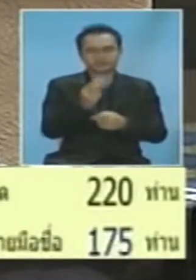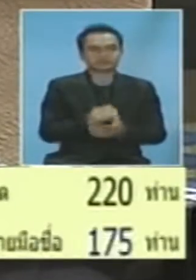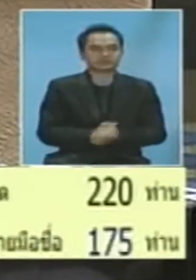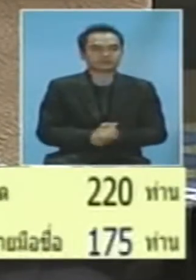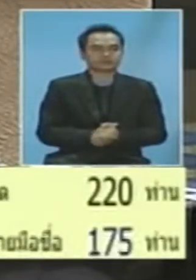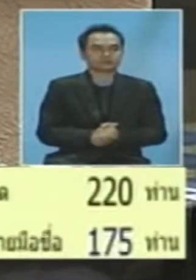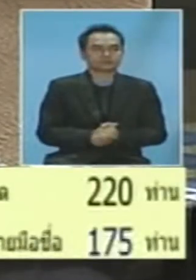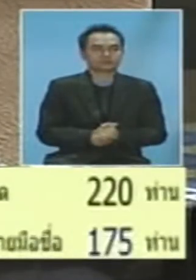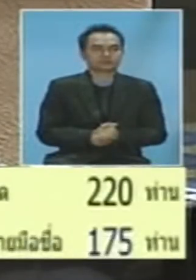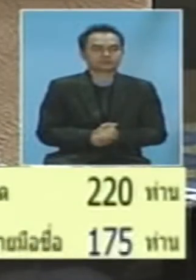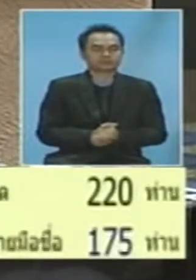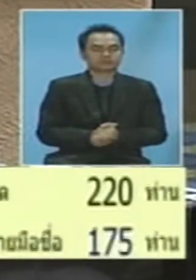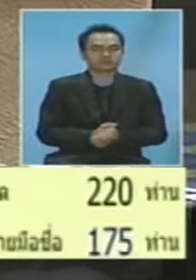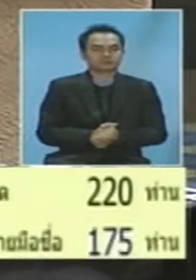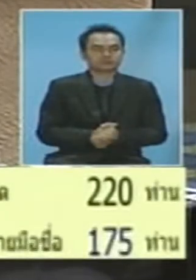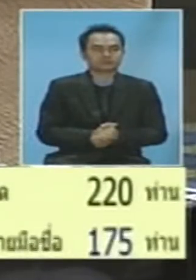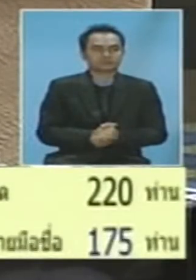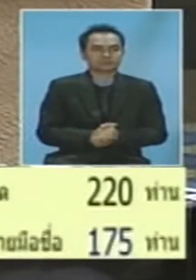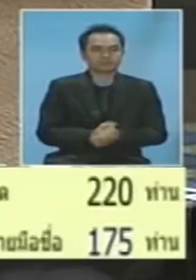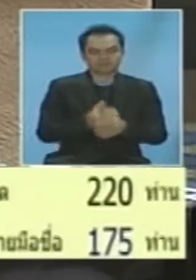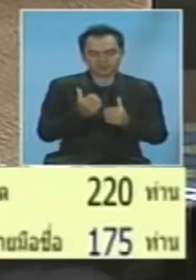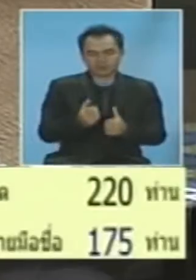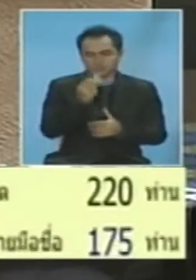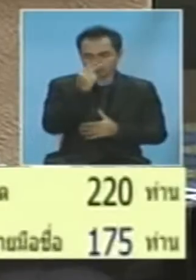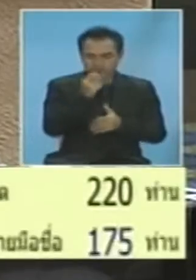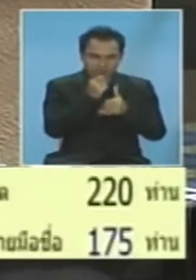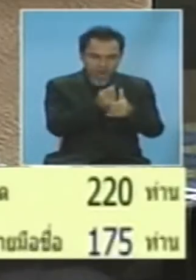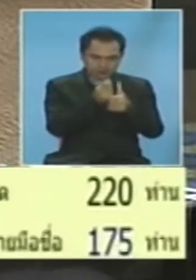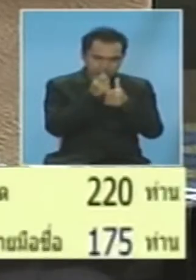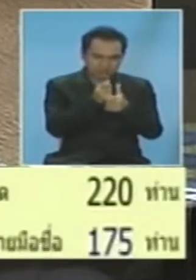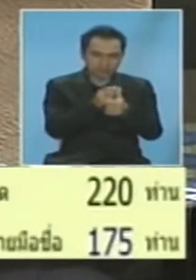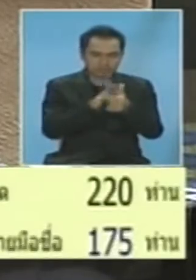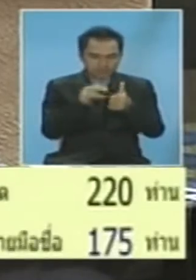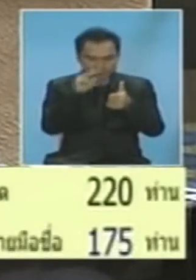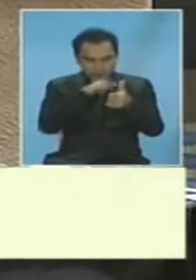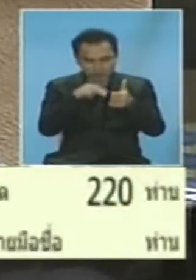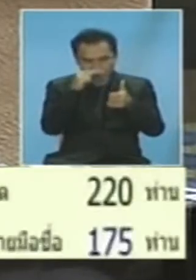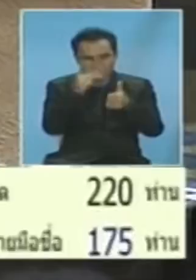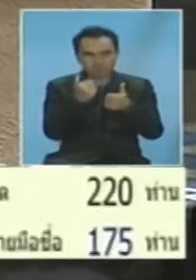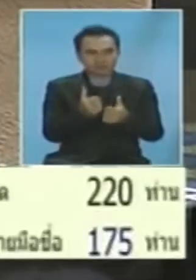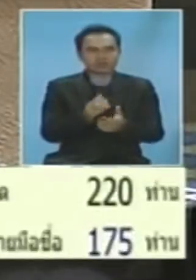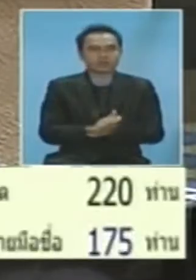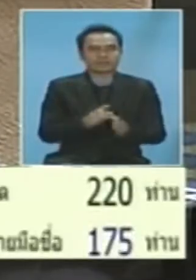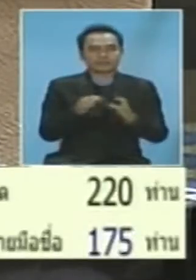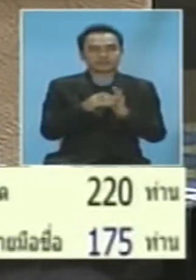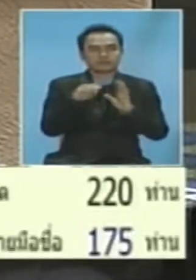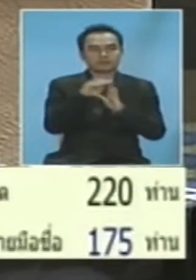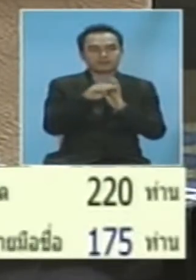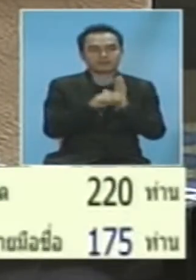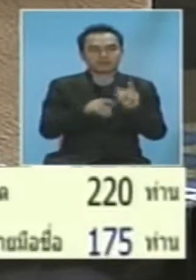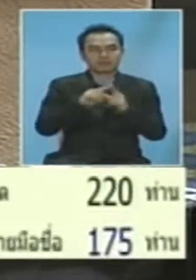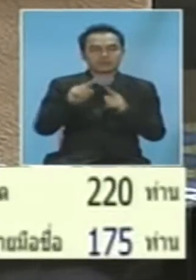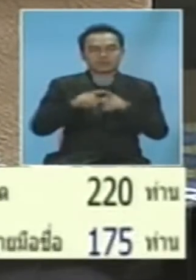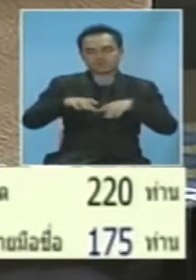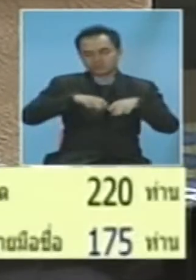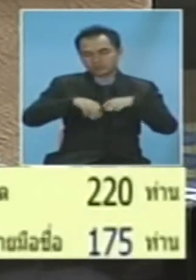คือว่าจากการไต่สวนของเราในทุกระดับจะมีผู้จัดการ